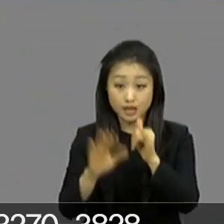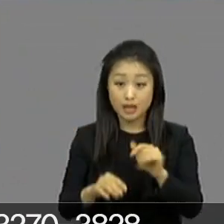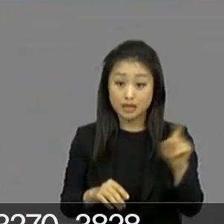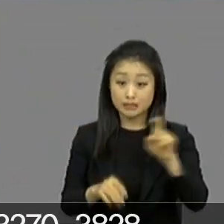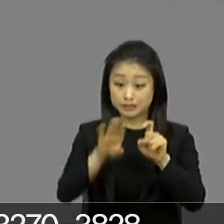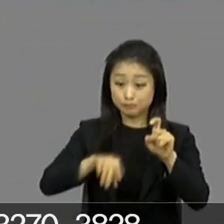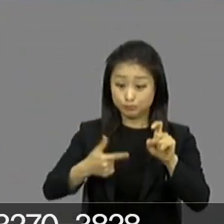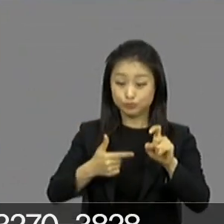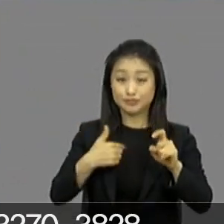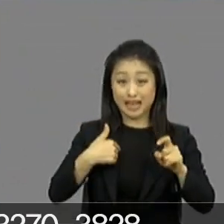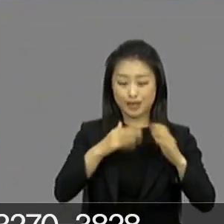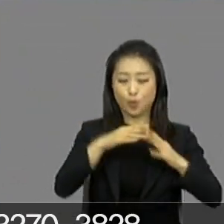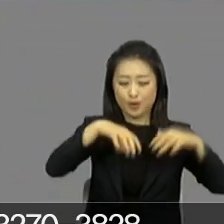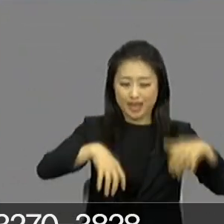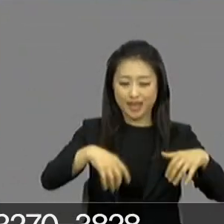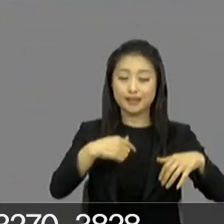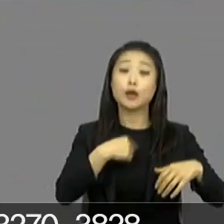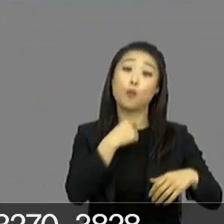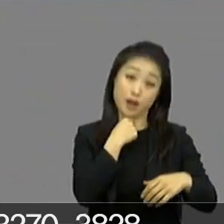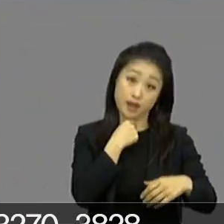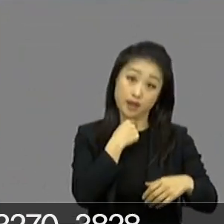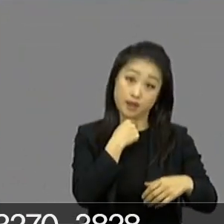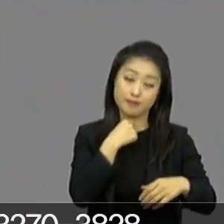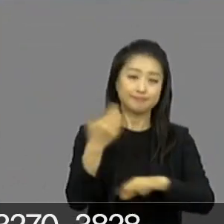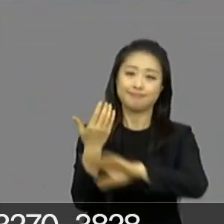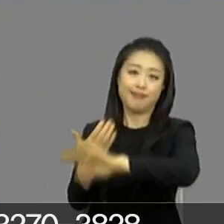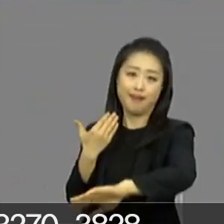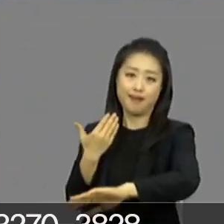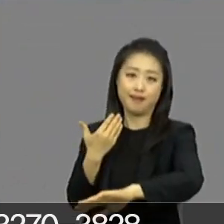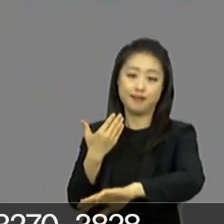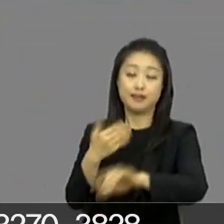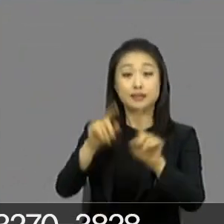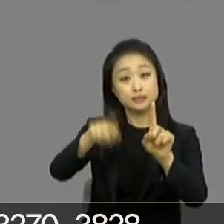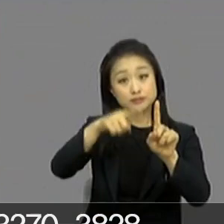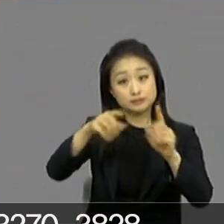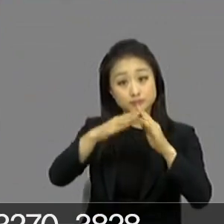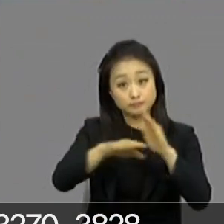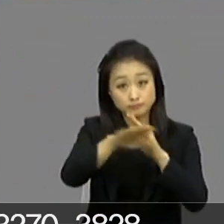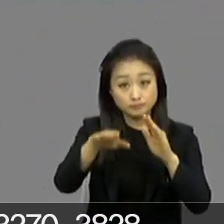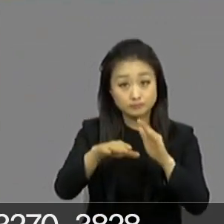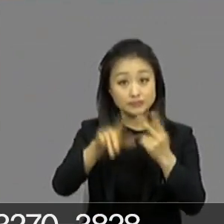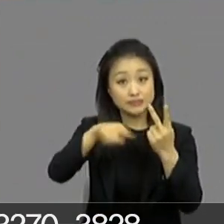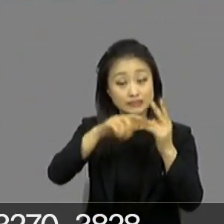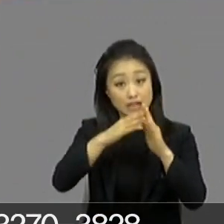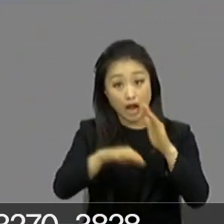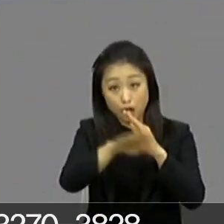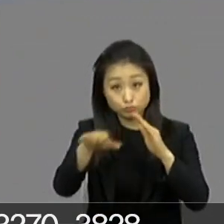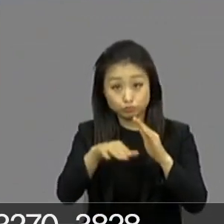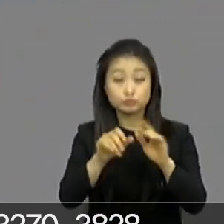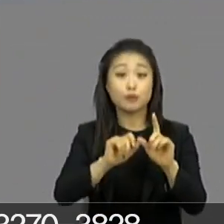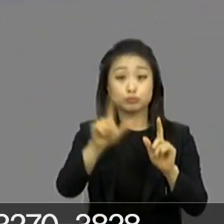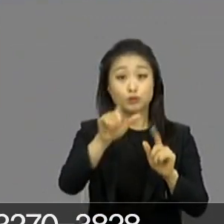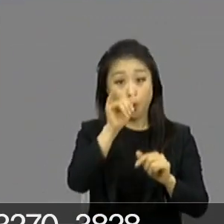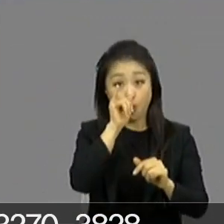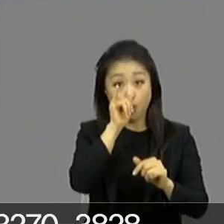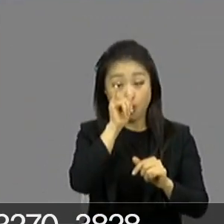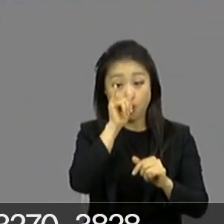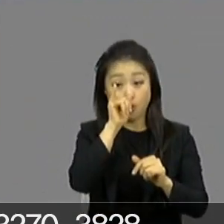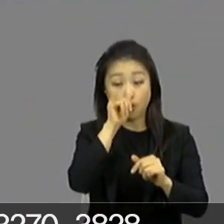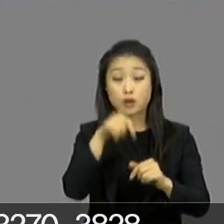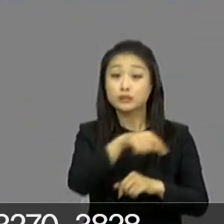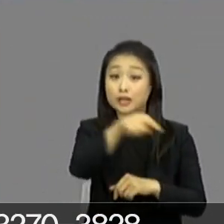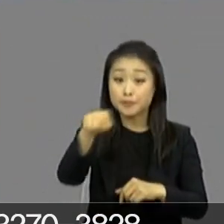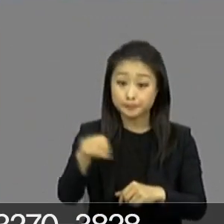동네를 밀고 있는 사람으로서 특히 5세 1인가구 나인가 굉장히 조 오가고 가 있는데 이 사람들이